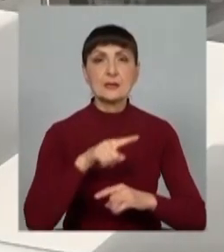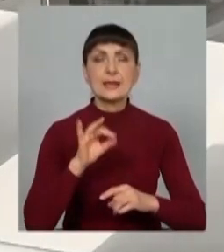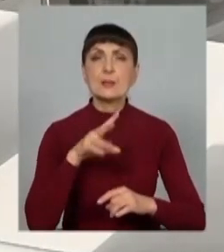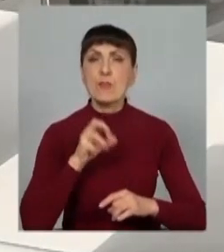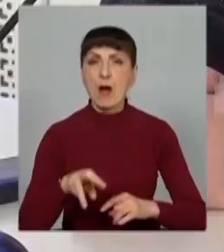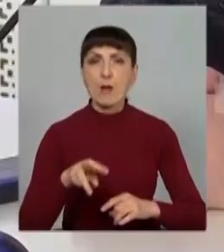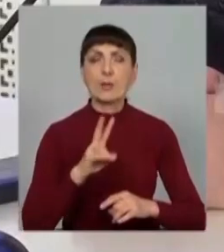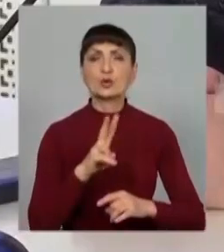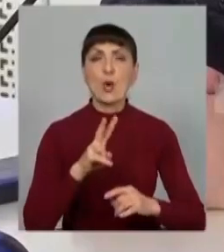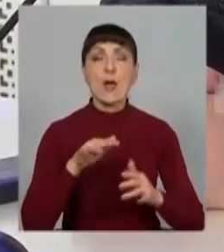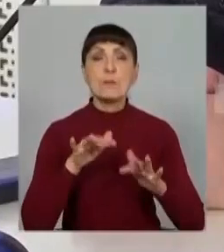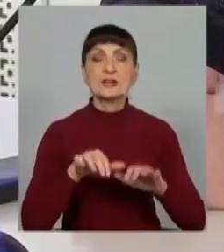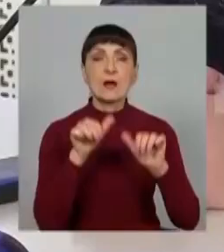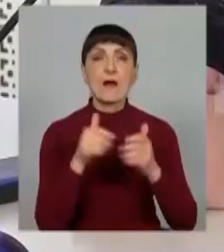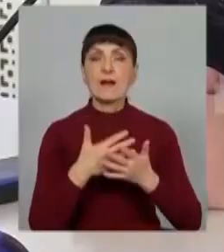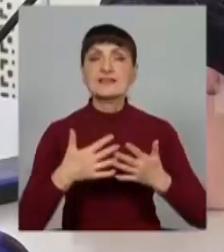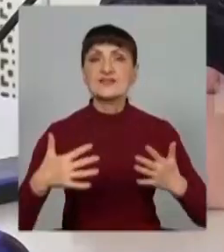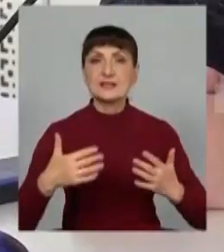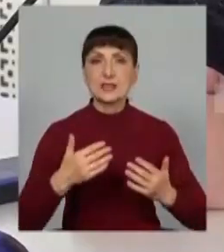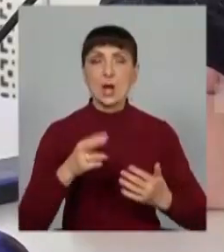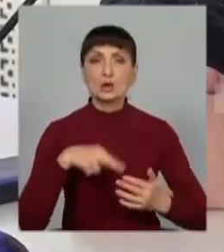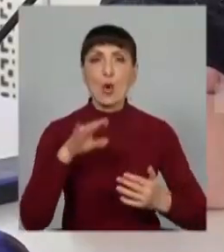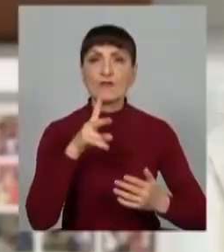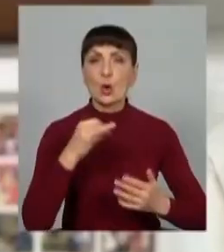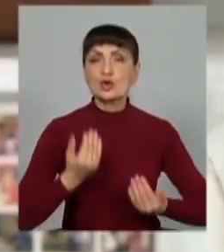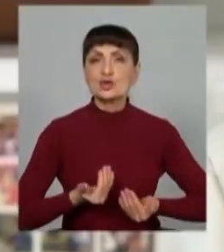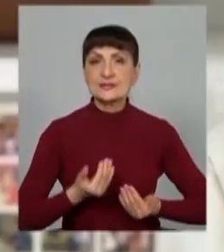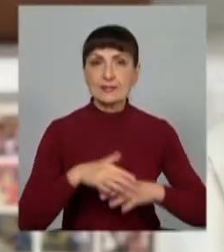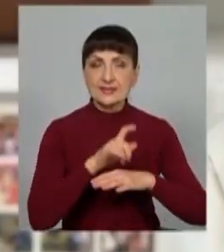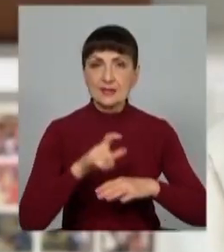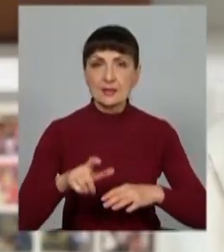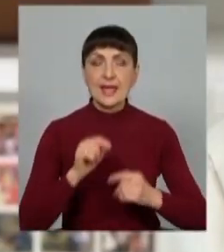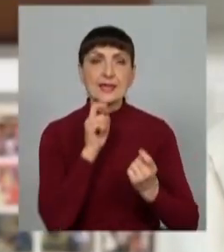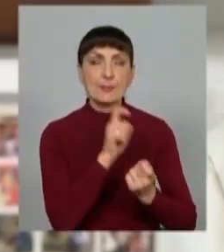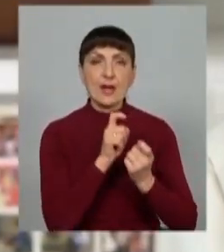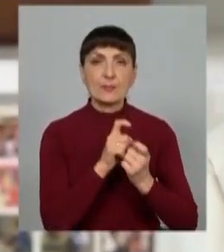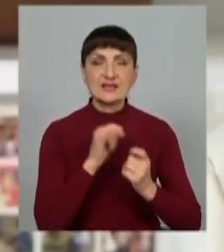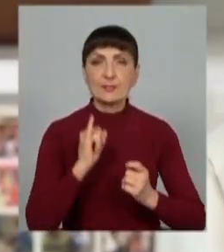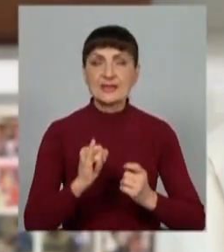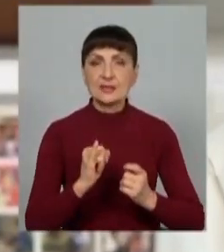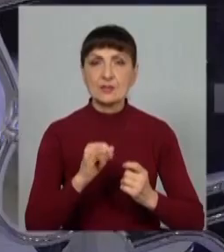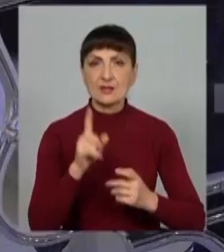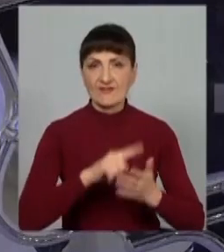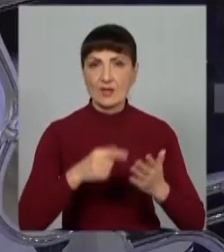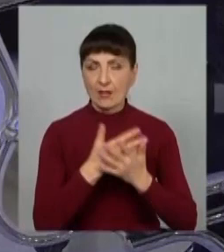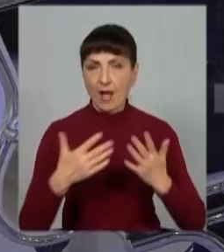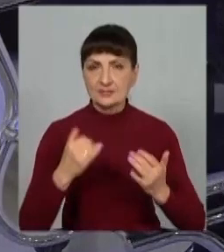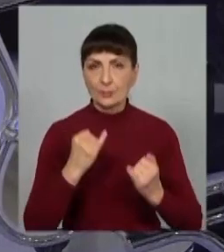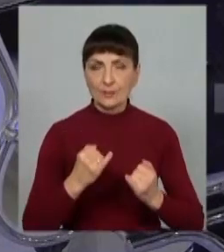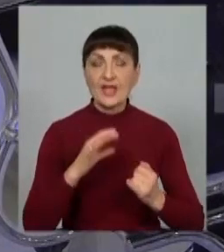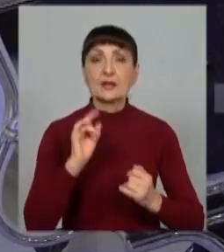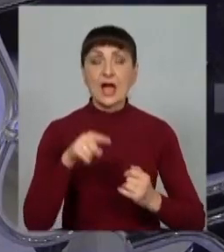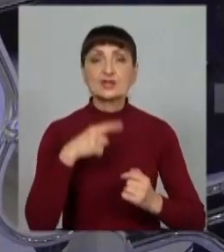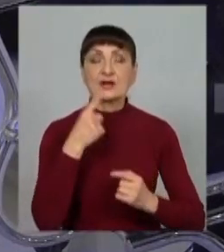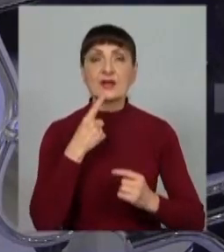имамами методы развития духовной жизни населения, а также борьбы с деструктивными течениями в Казахстане. Особенно парламентарии